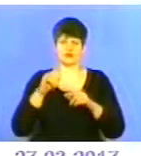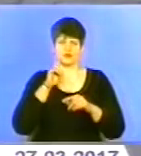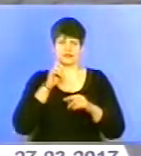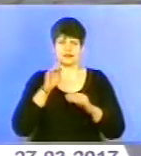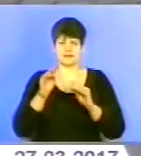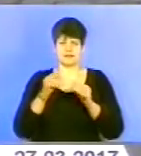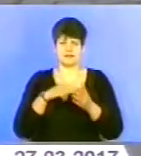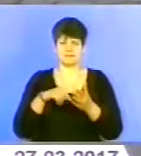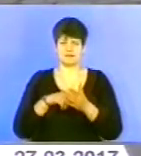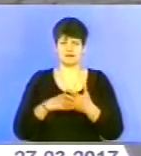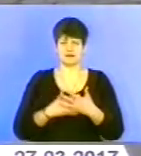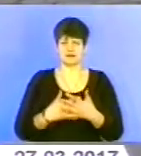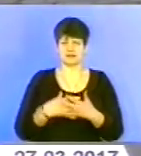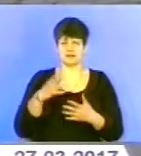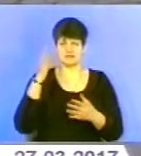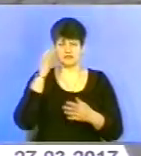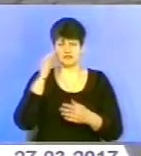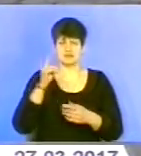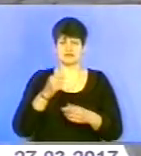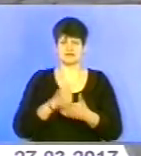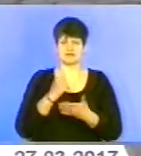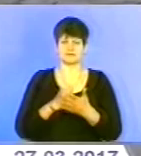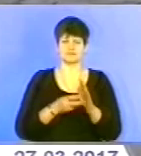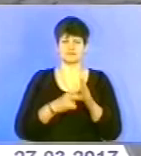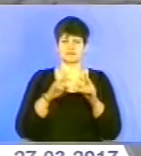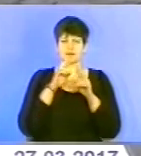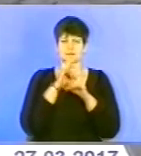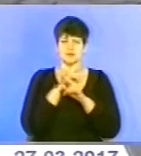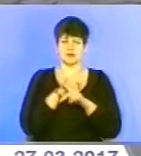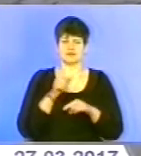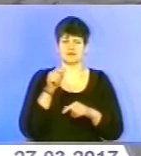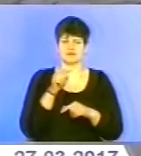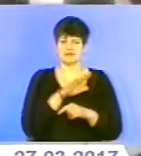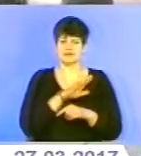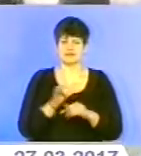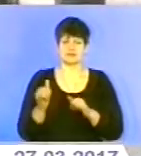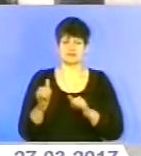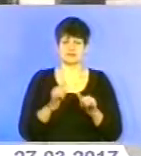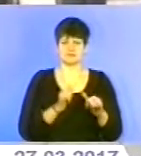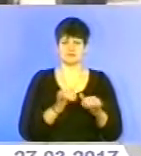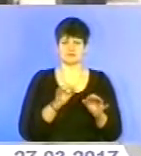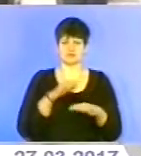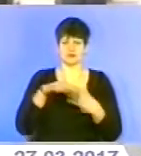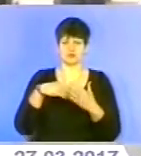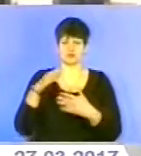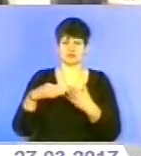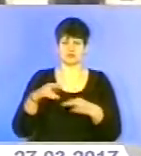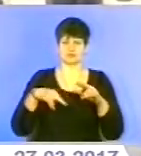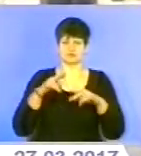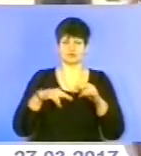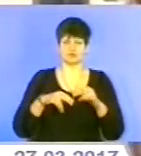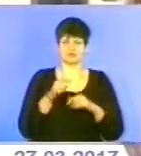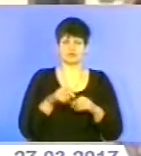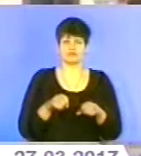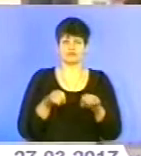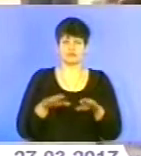міста. Та активісти вважають затверджений план неправильним, адже він не обезпечує від хаотичних забудов, тож